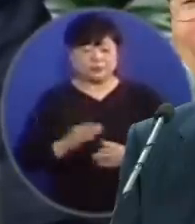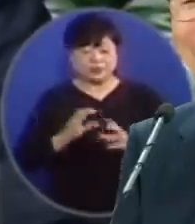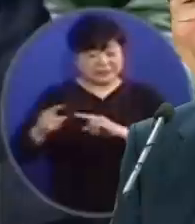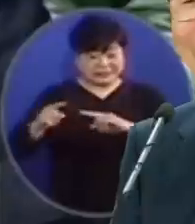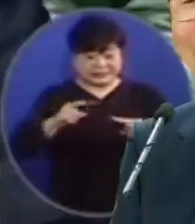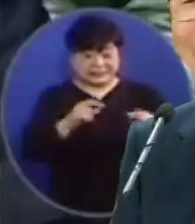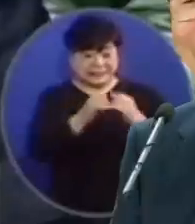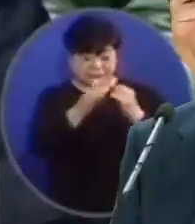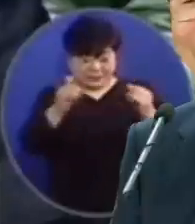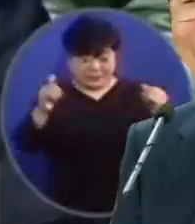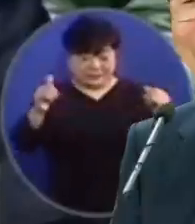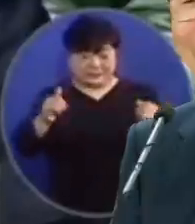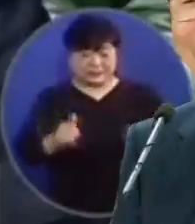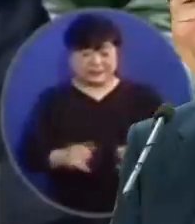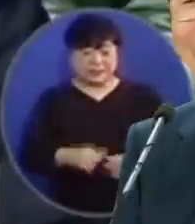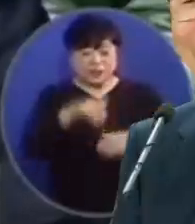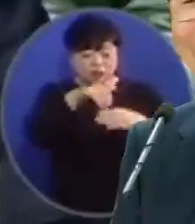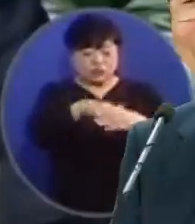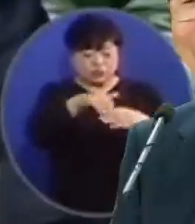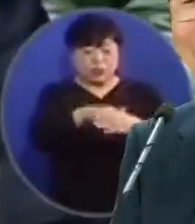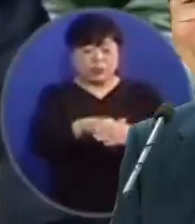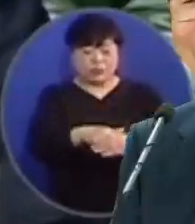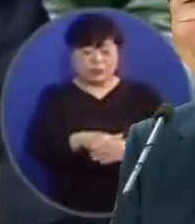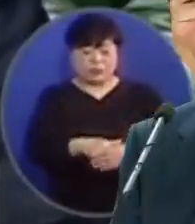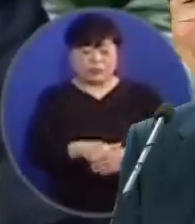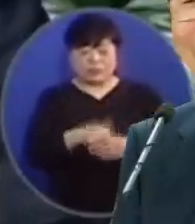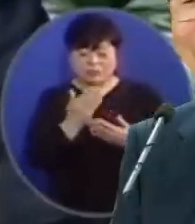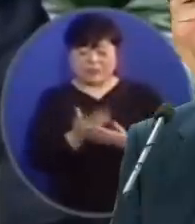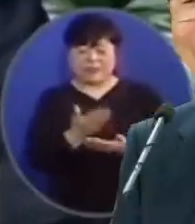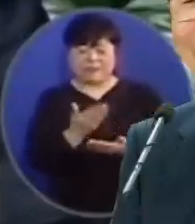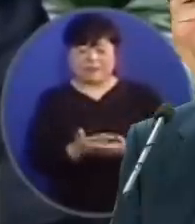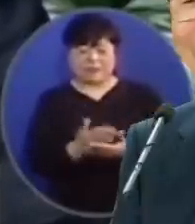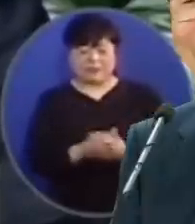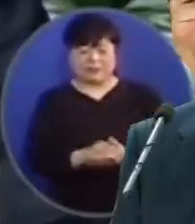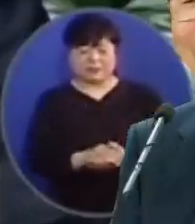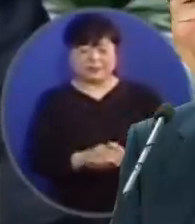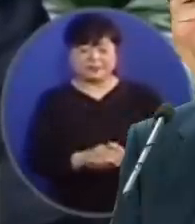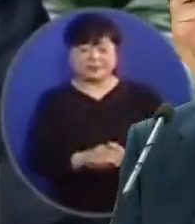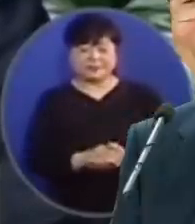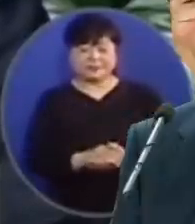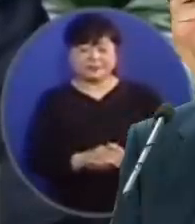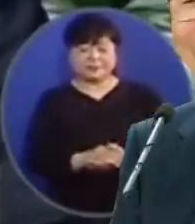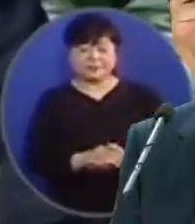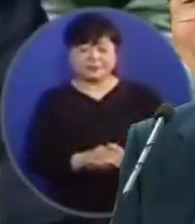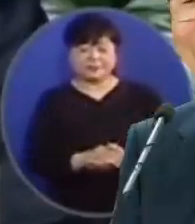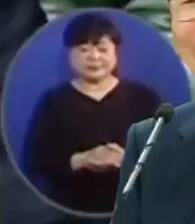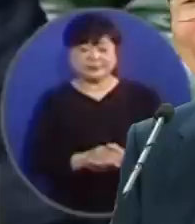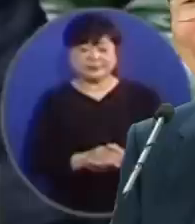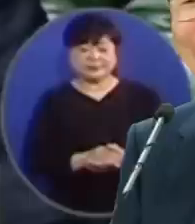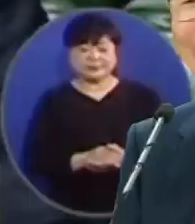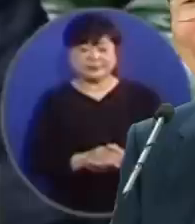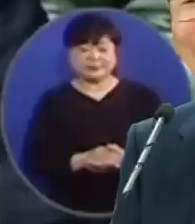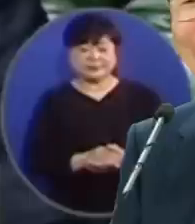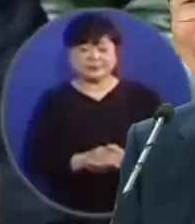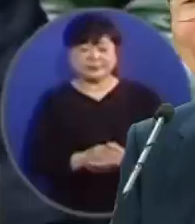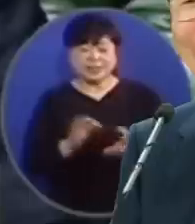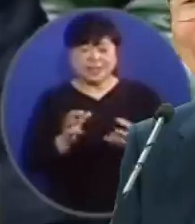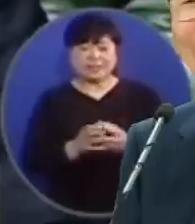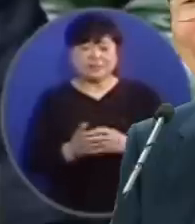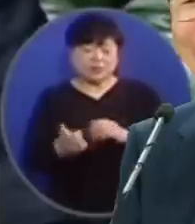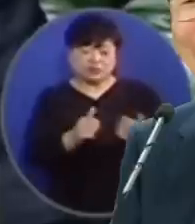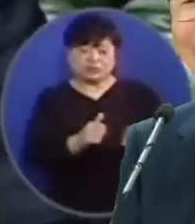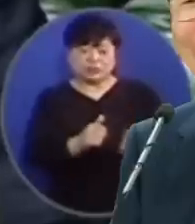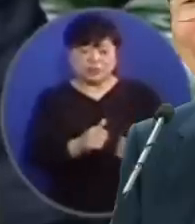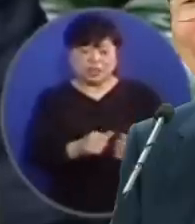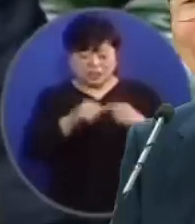정치인들 선거에 투표 받으려고 자꾸 이전에 있던 다 죽는다, 다 절망한다 슬픈